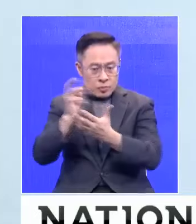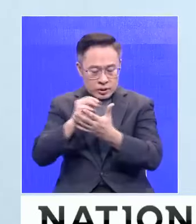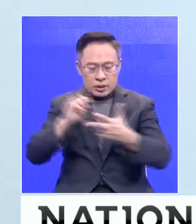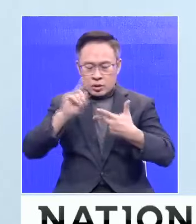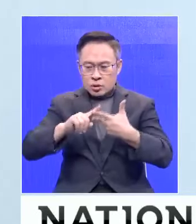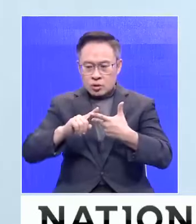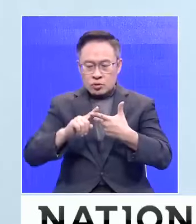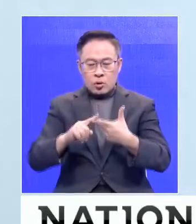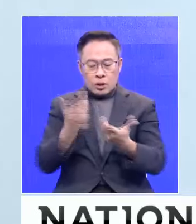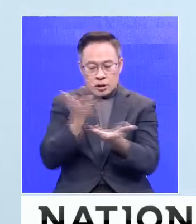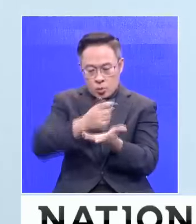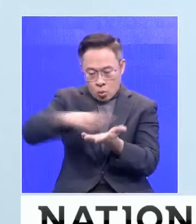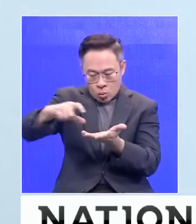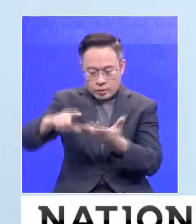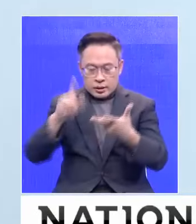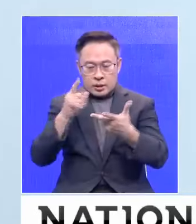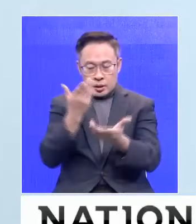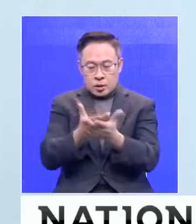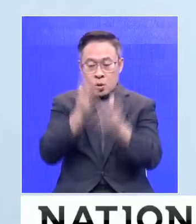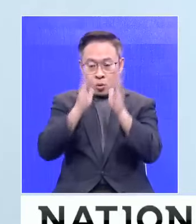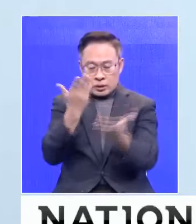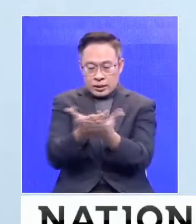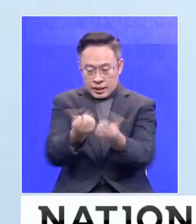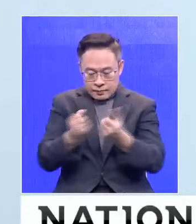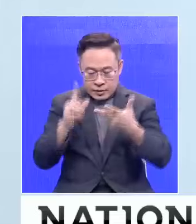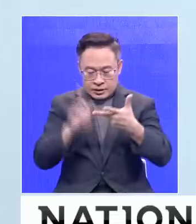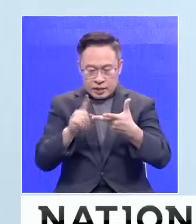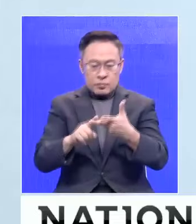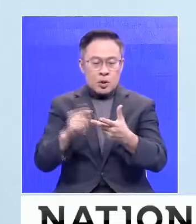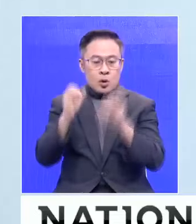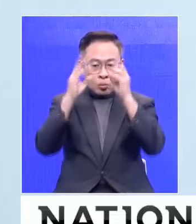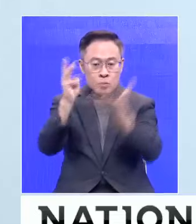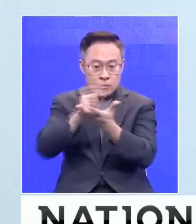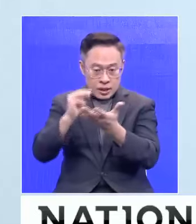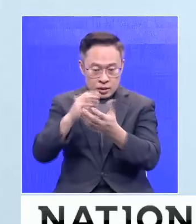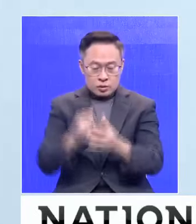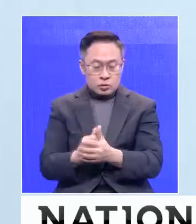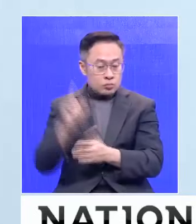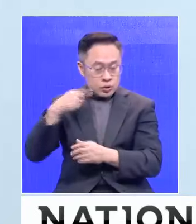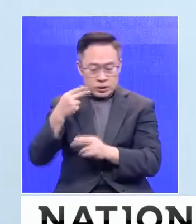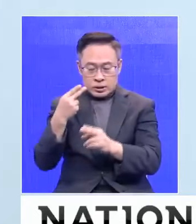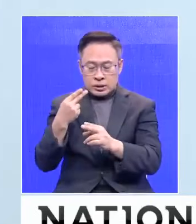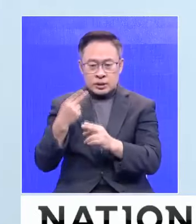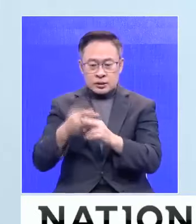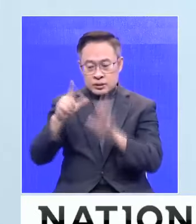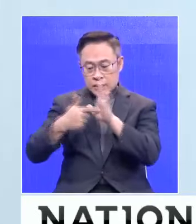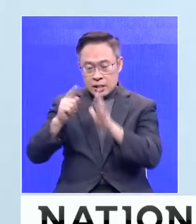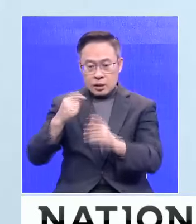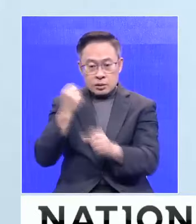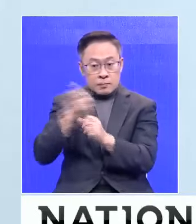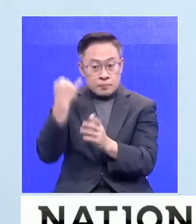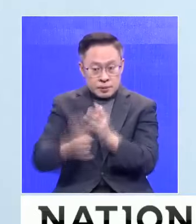งนะครับในส่วนประเด็นที่ว่าซอลักเนี่ยจะโดนข้อหาด้วยไหมในเรื่องของการปล